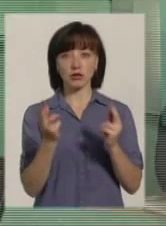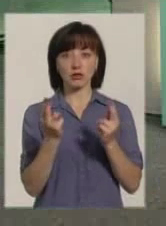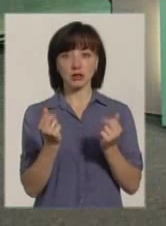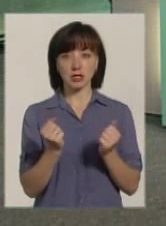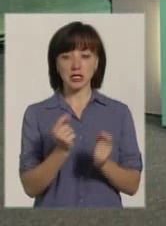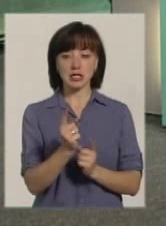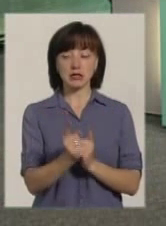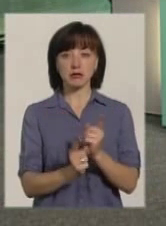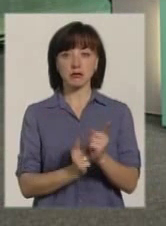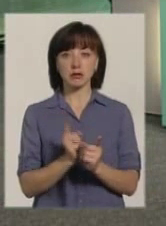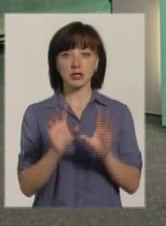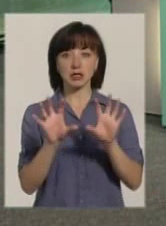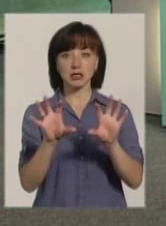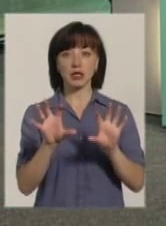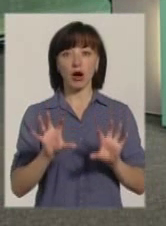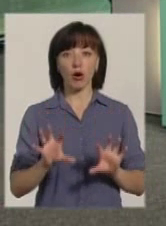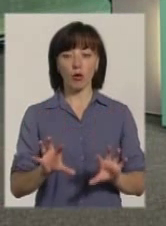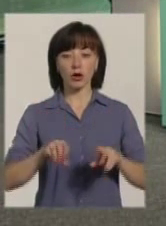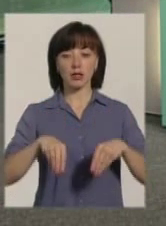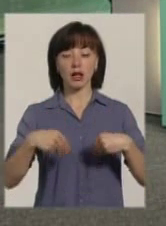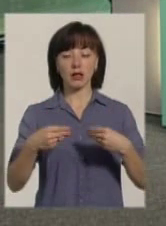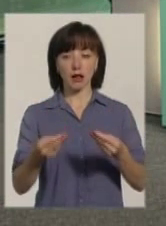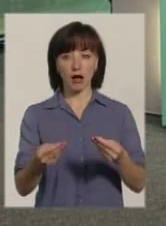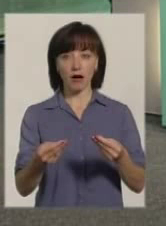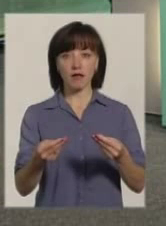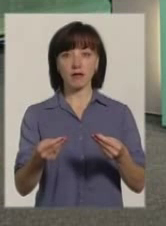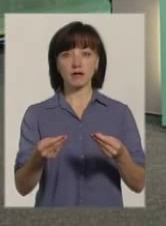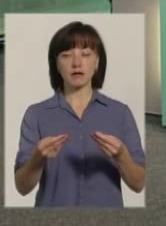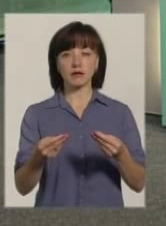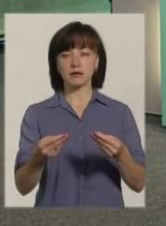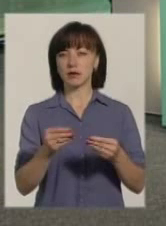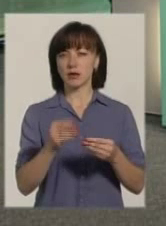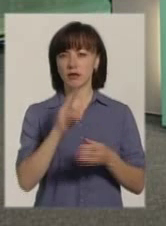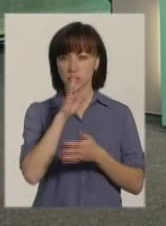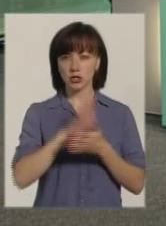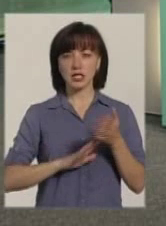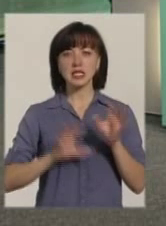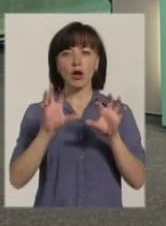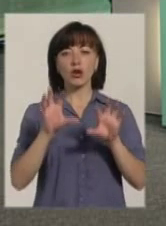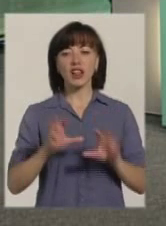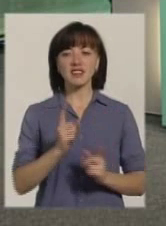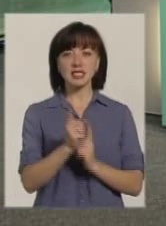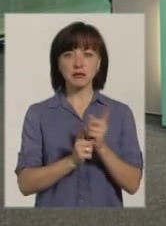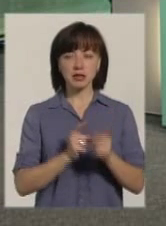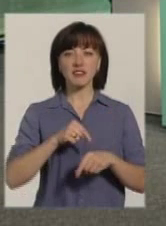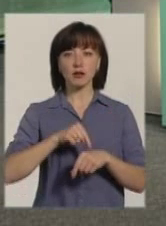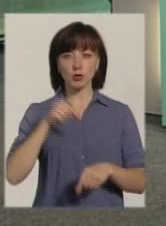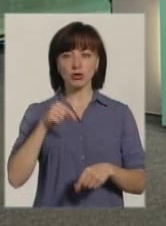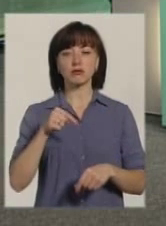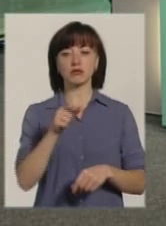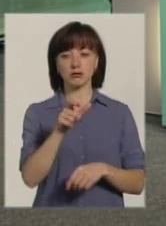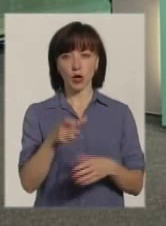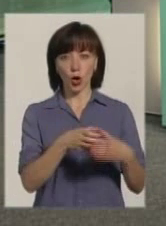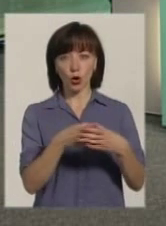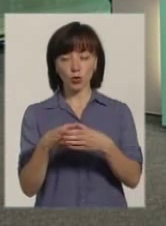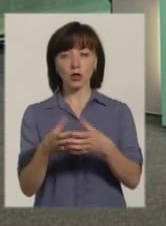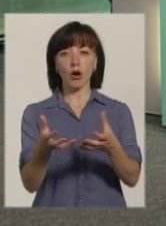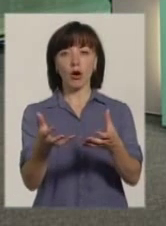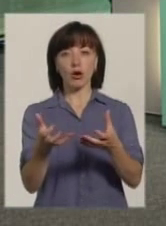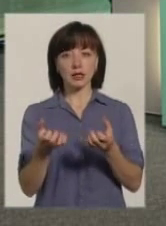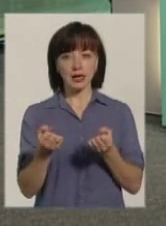незалежність, зміни законодавчі, які відбулися, вже стали відчутними, тому що громада одержала